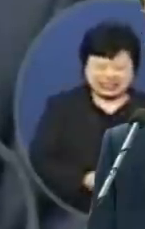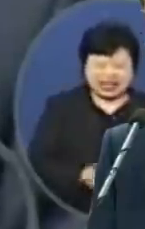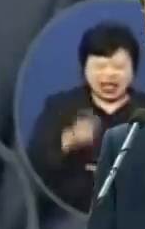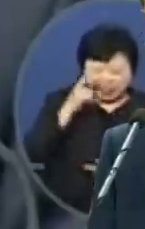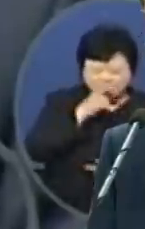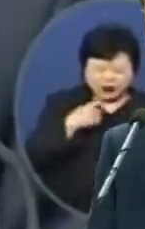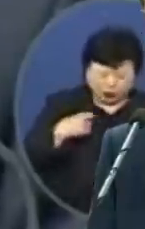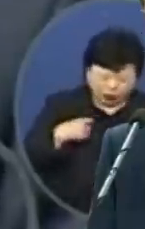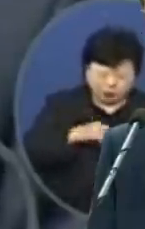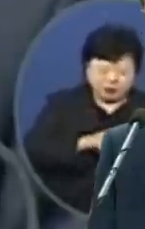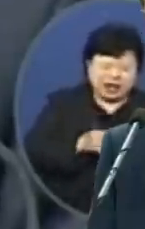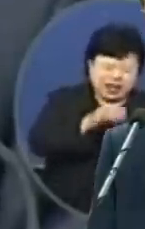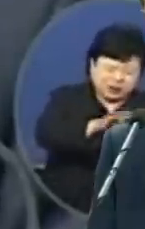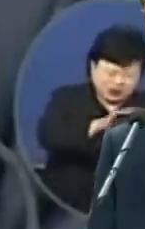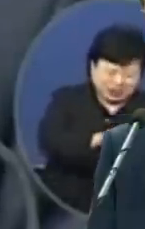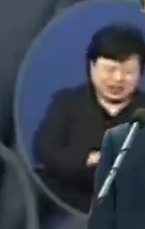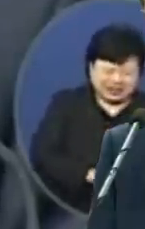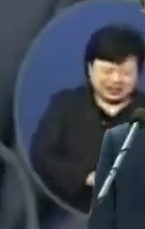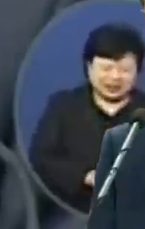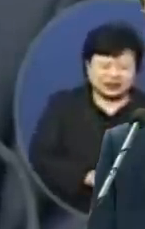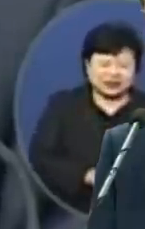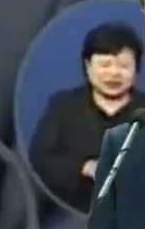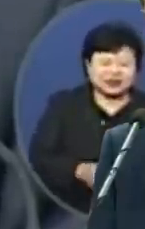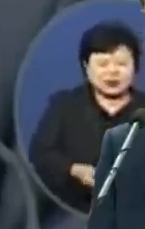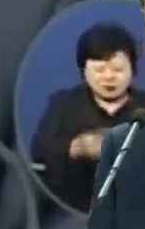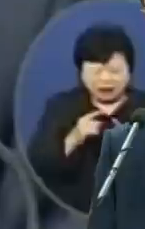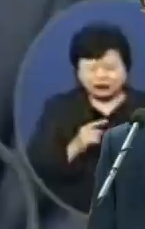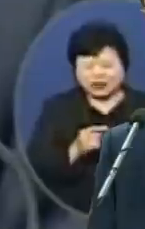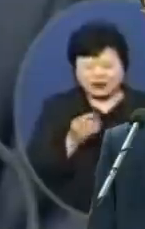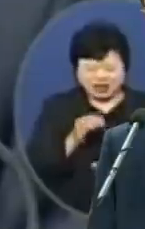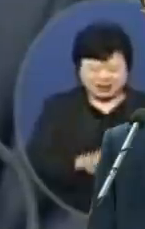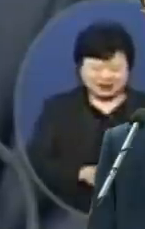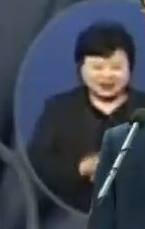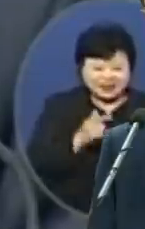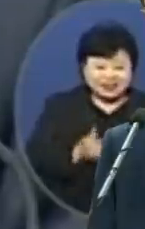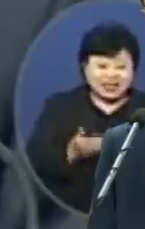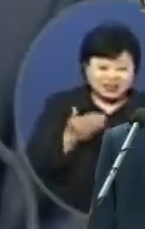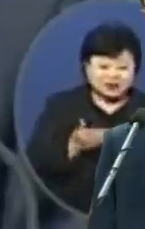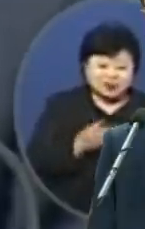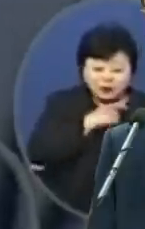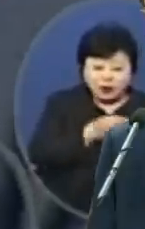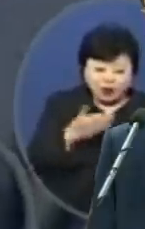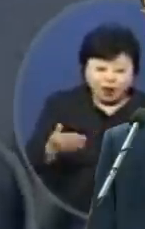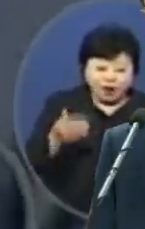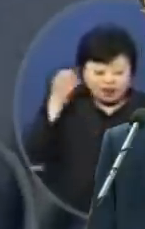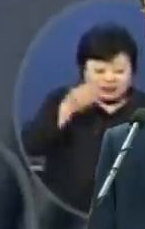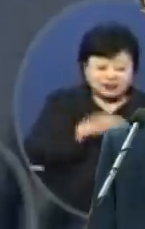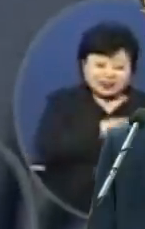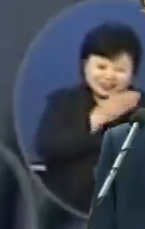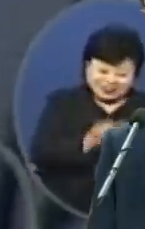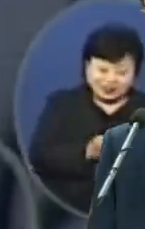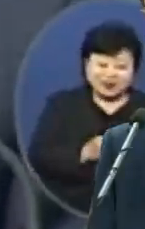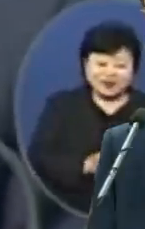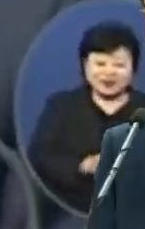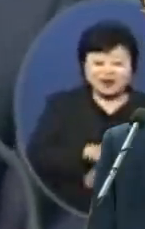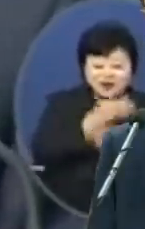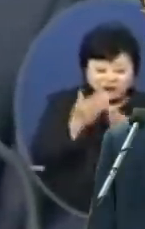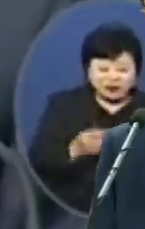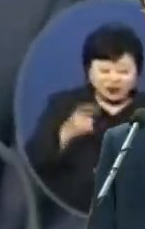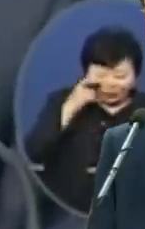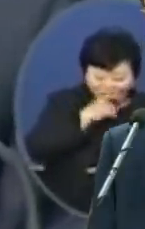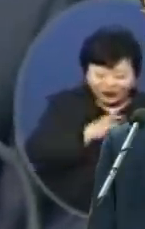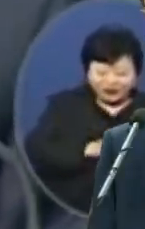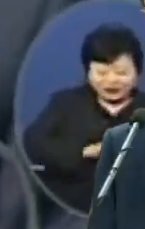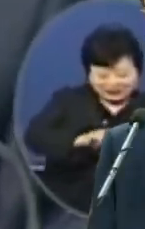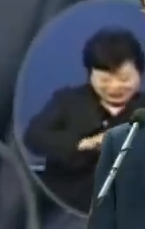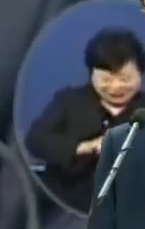더러운 이복은 내가 빨래해 줄 것이니 너는 나와 있어라. 그래서 하나님이 예수님의 보혈과 성령의 능력으로 모든 나의 더러운 것을